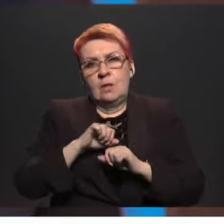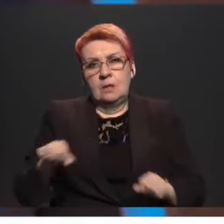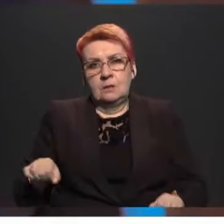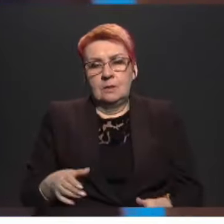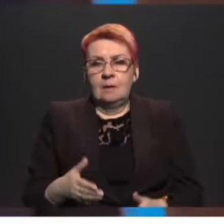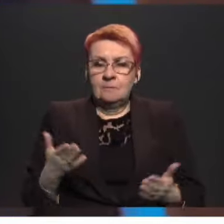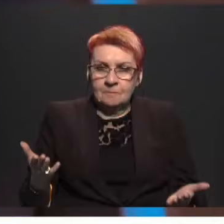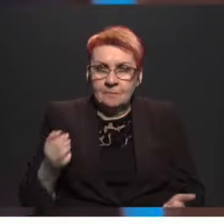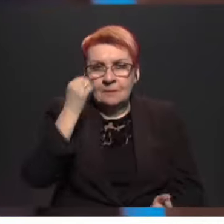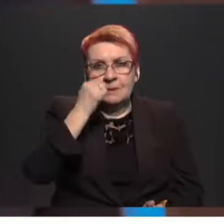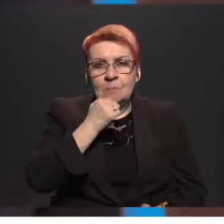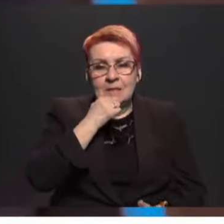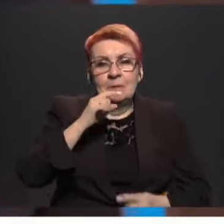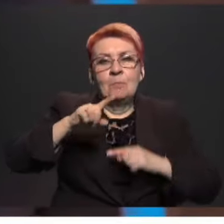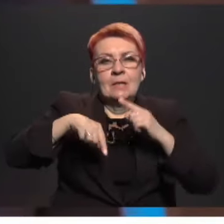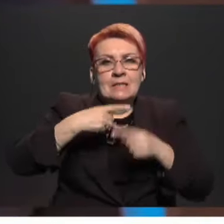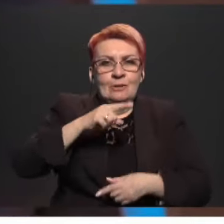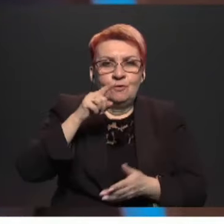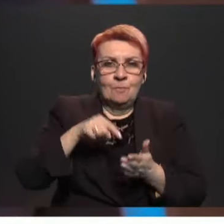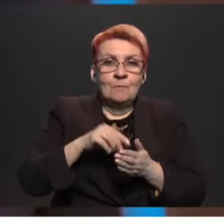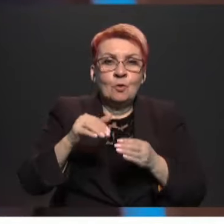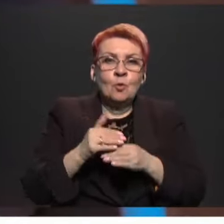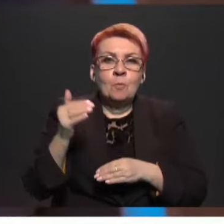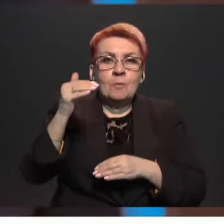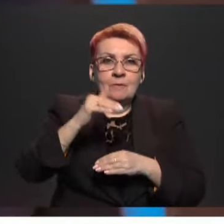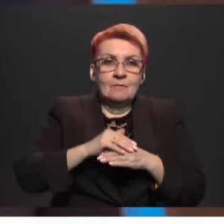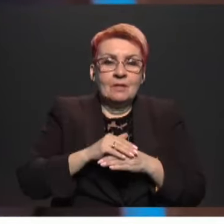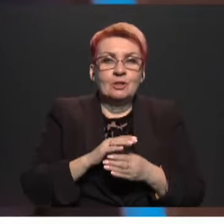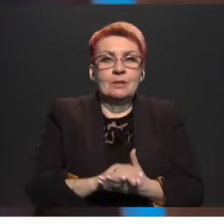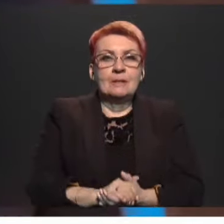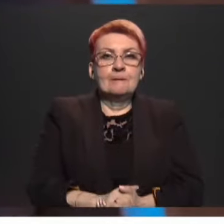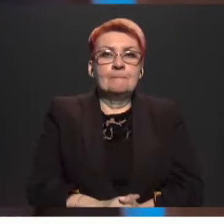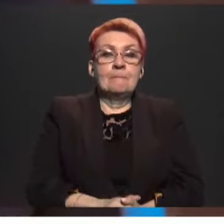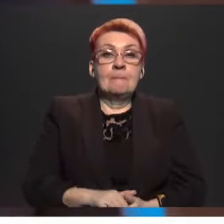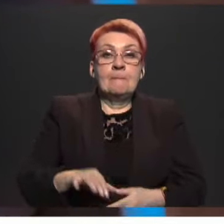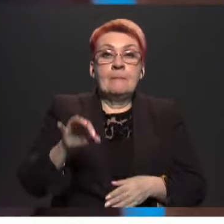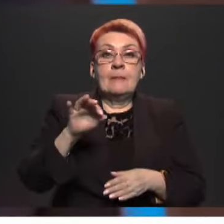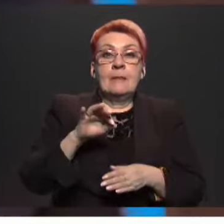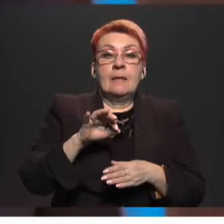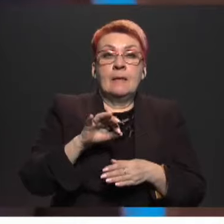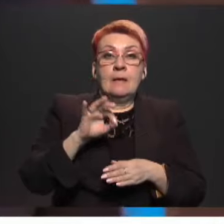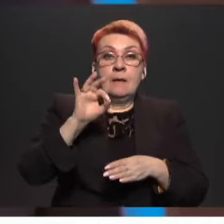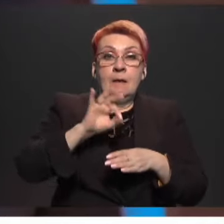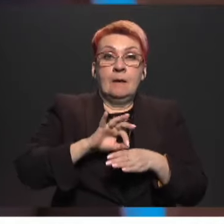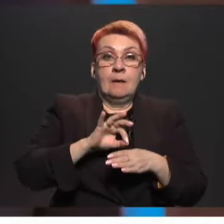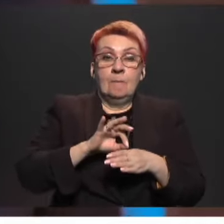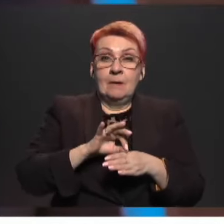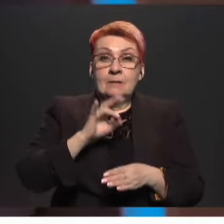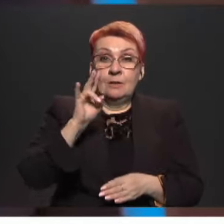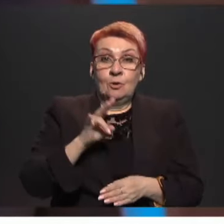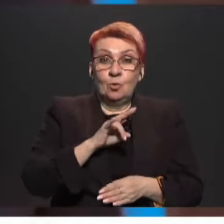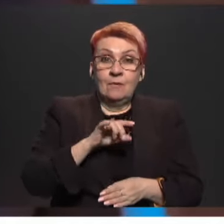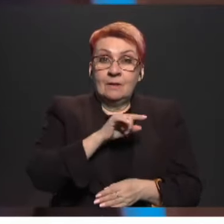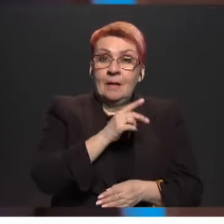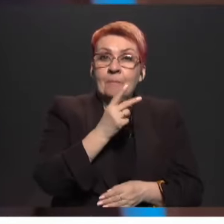батюшка. Следующий вопрос из ВКонтакте от Олега. Добрый вечер. Сменил приход после затяжной болезни духовника, хотя там служит и другой